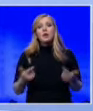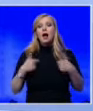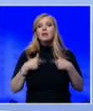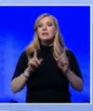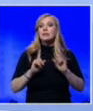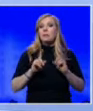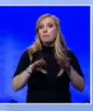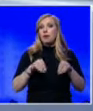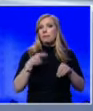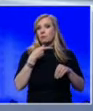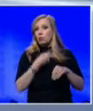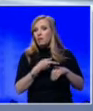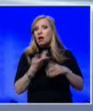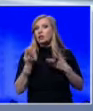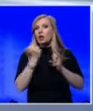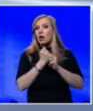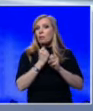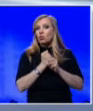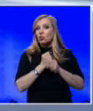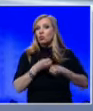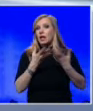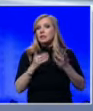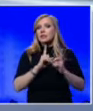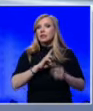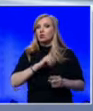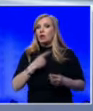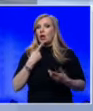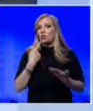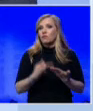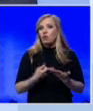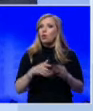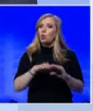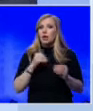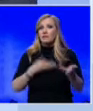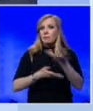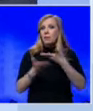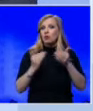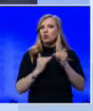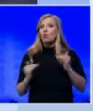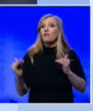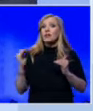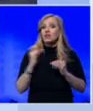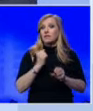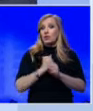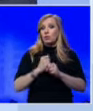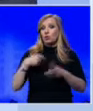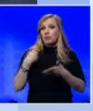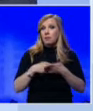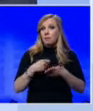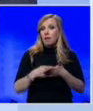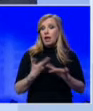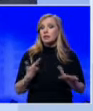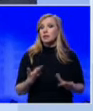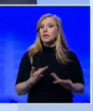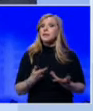аз не съм съгласен с това, че работодателите не са социално отговорни и отказват преговори за увеличаване на работните заплати на работниците